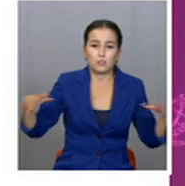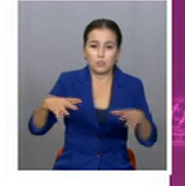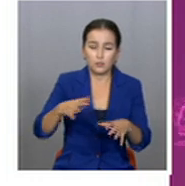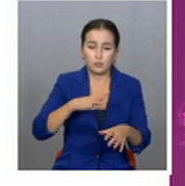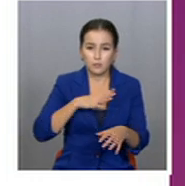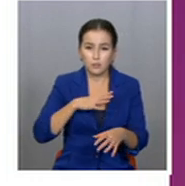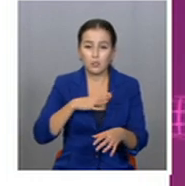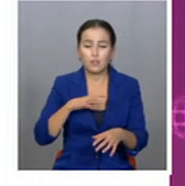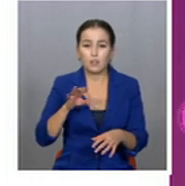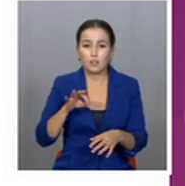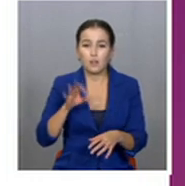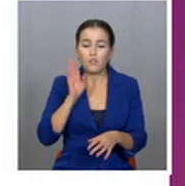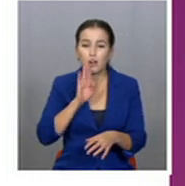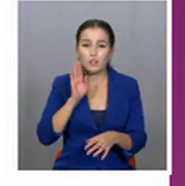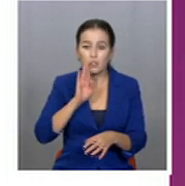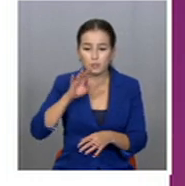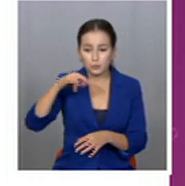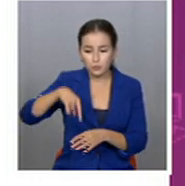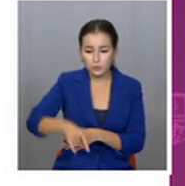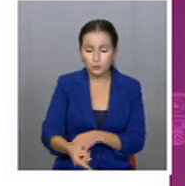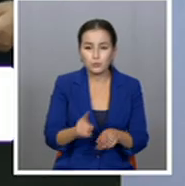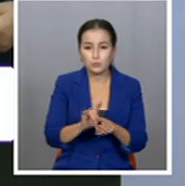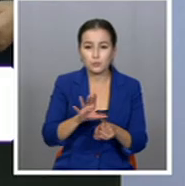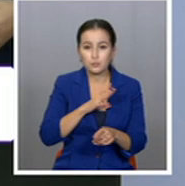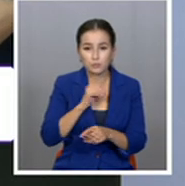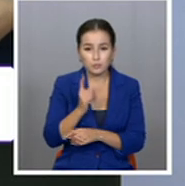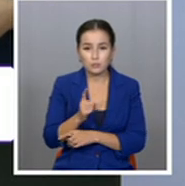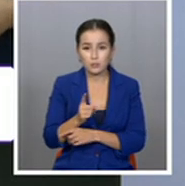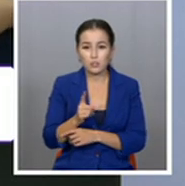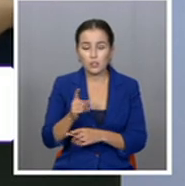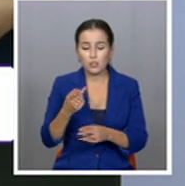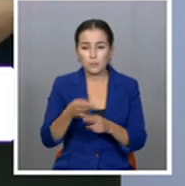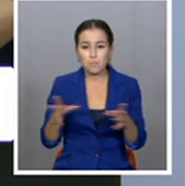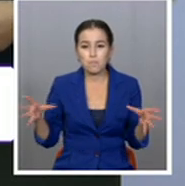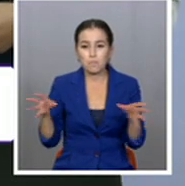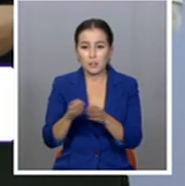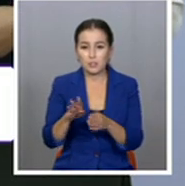құдық қазу үшін де көшпелілер бірігіп қазған екен.